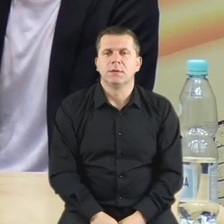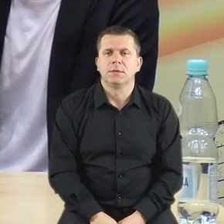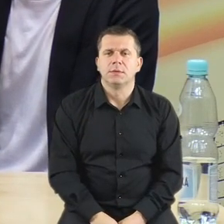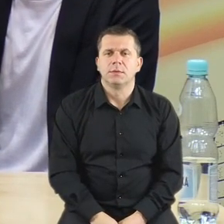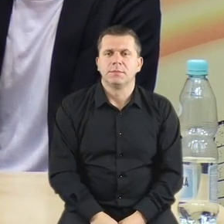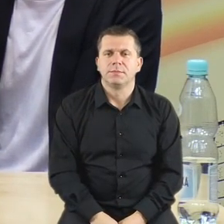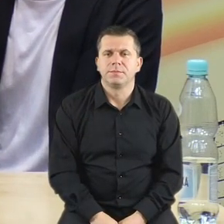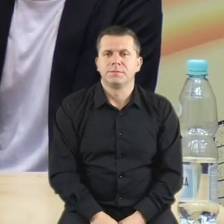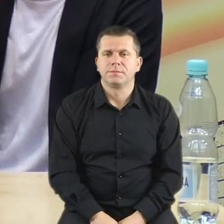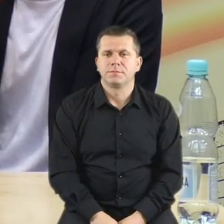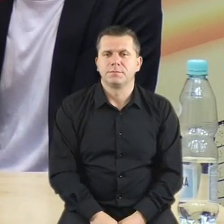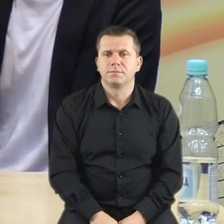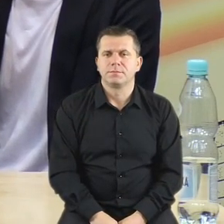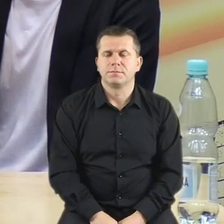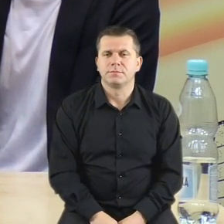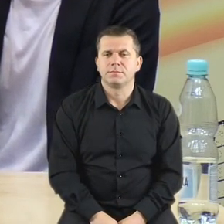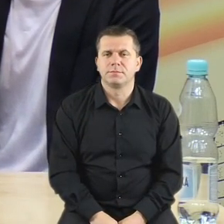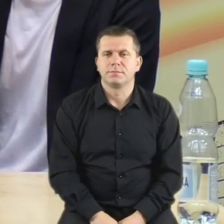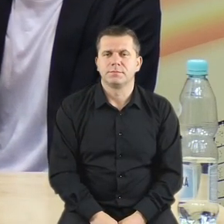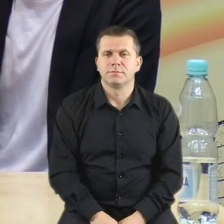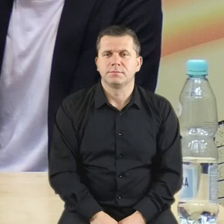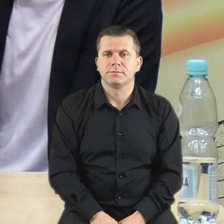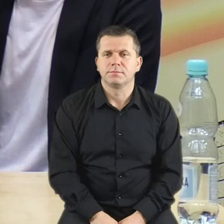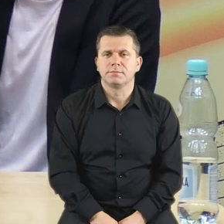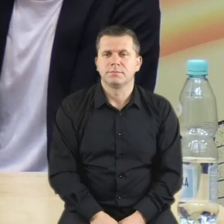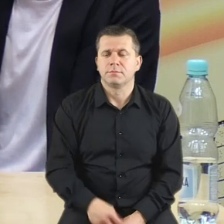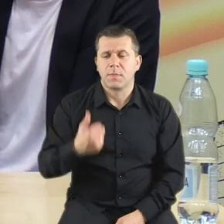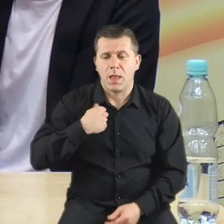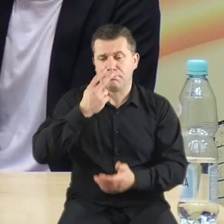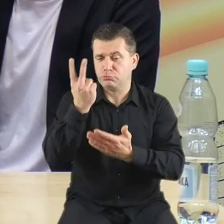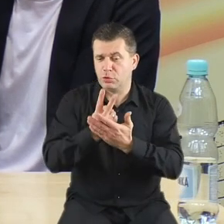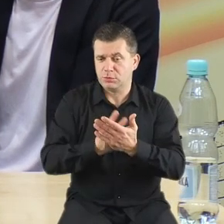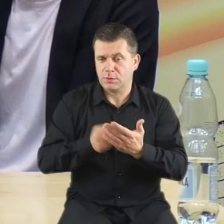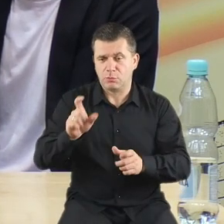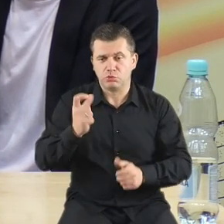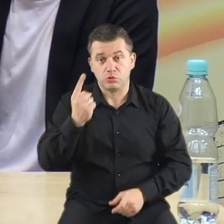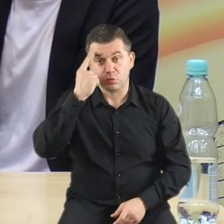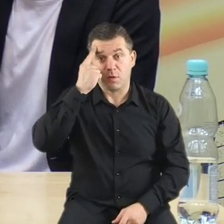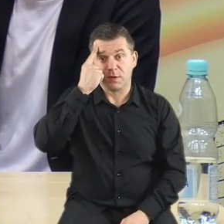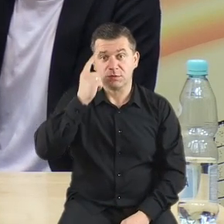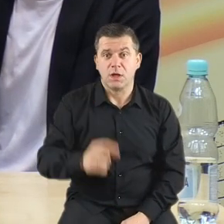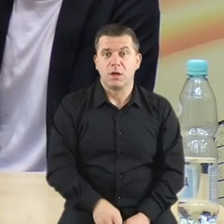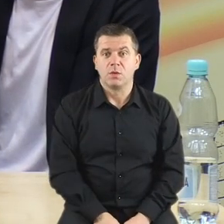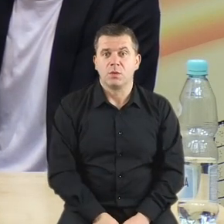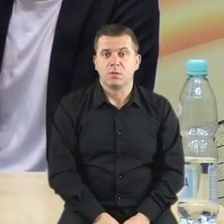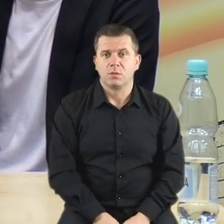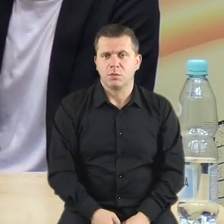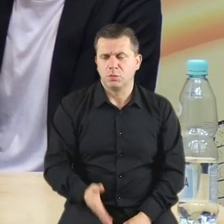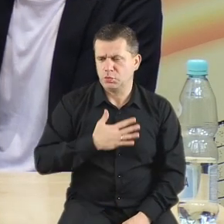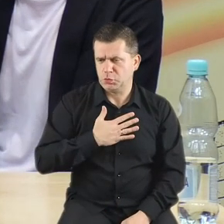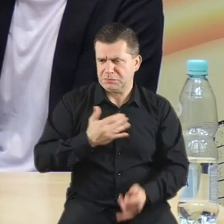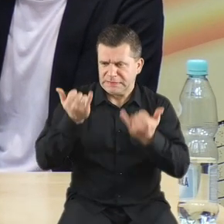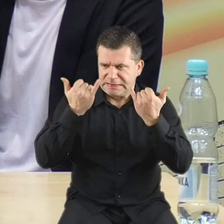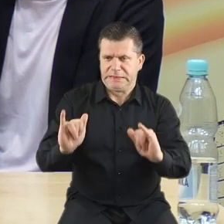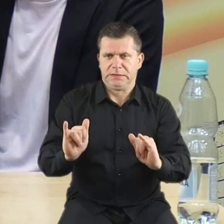religii ortodoksyjnie, religijni. Ale to, co przeczytałem tam, to czegoś dowiedziałem, to okazało się zupełnie, zupełnie inne. To